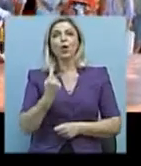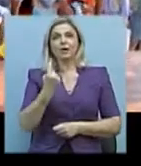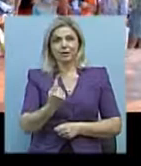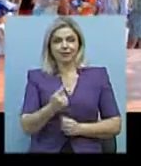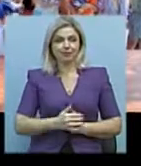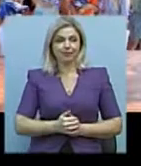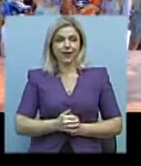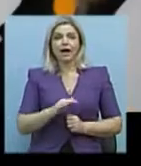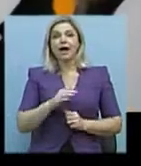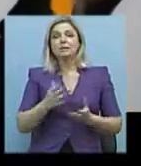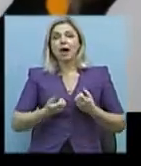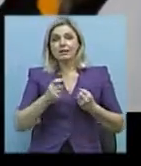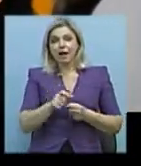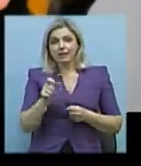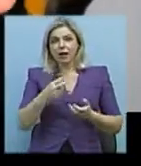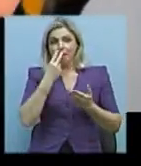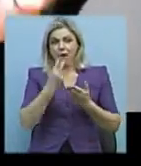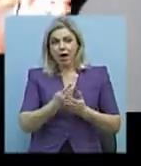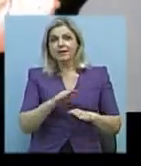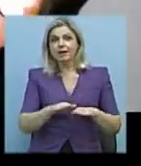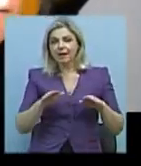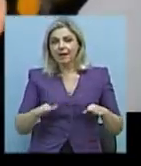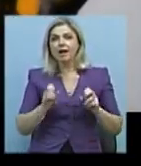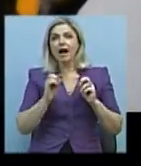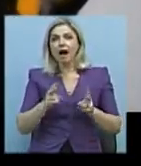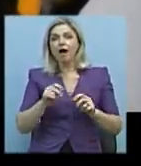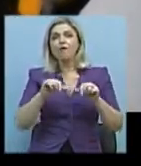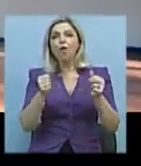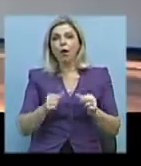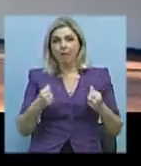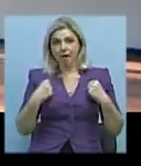Рятувальники показали дітям, як виглядає спецодяг різних фахівців служби порятунку.